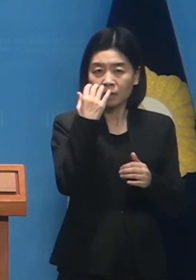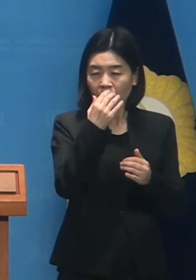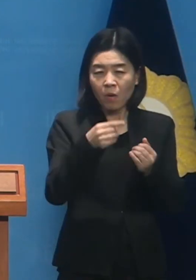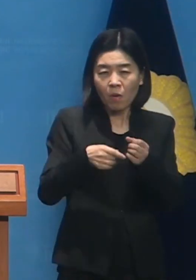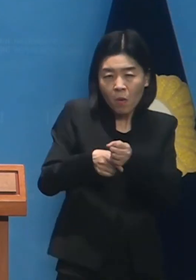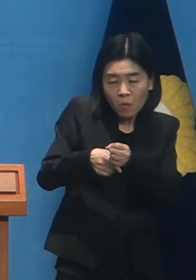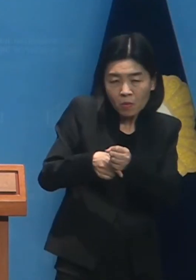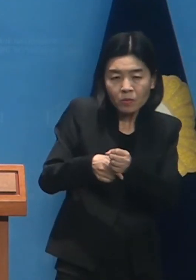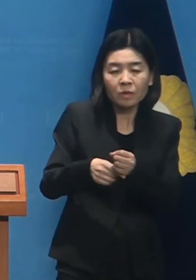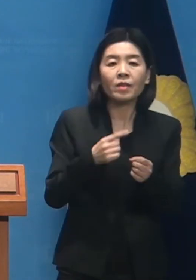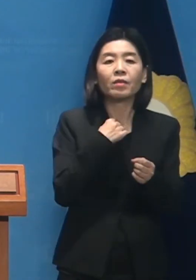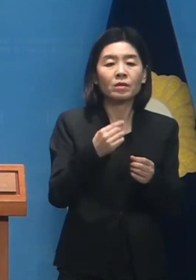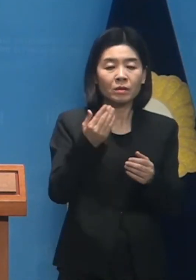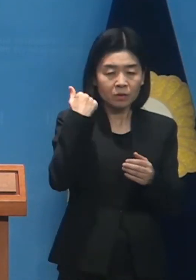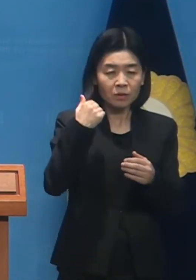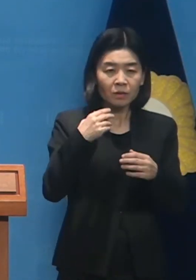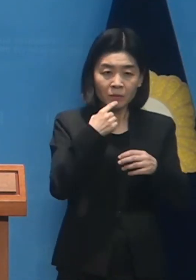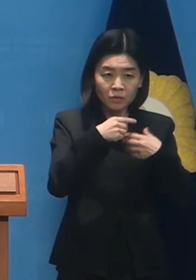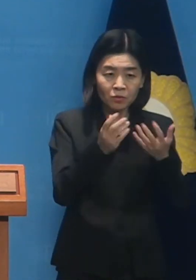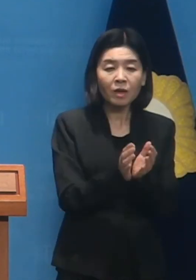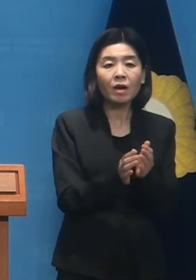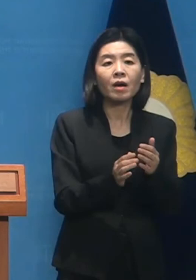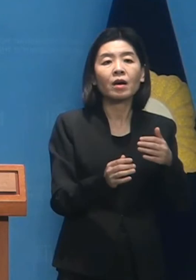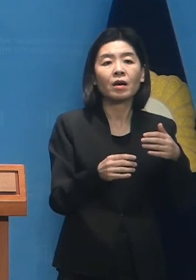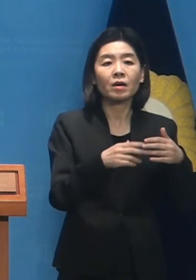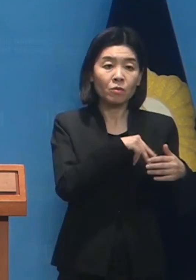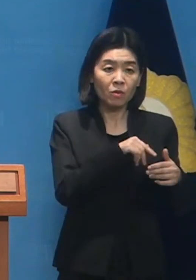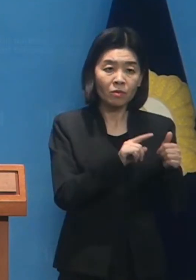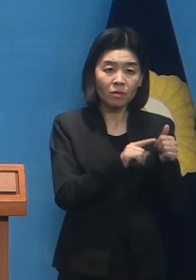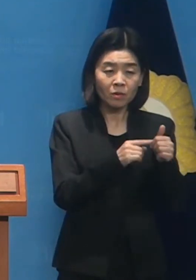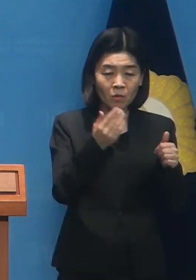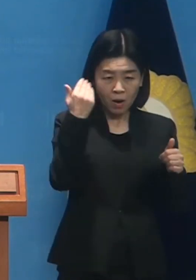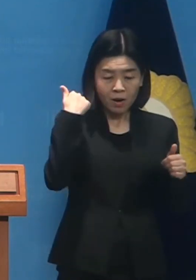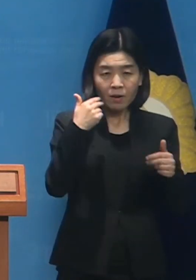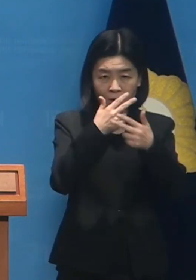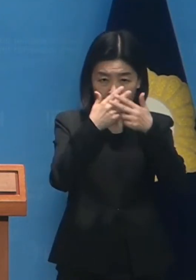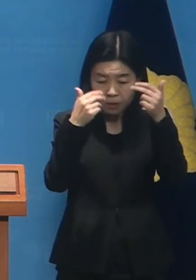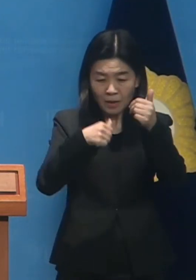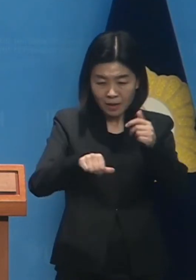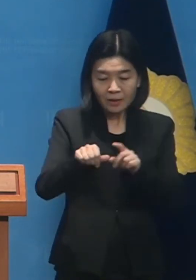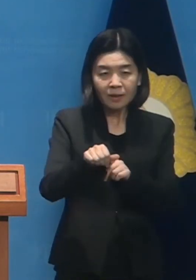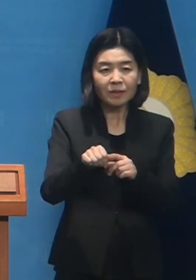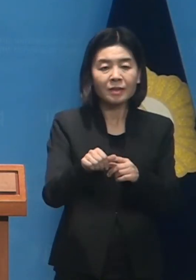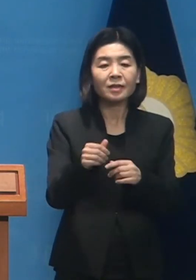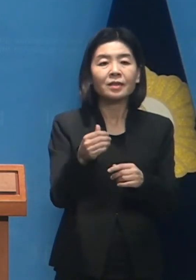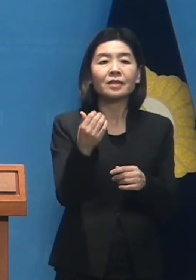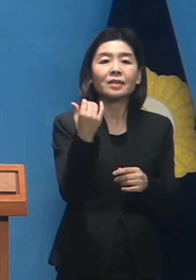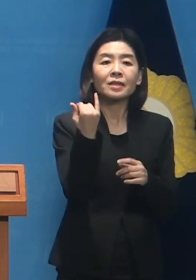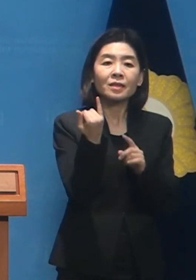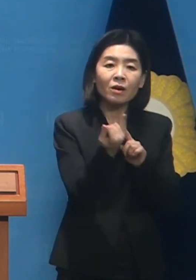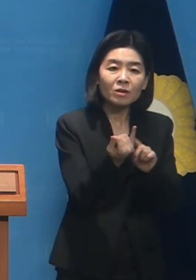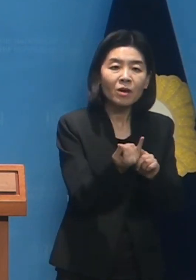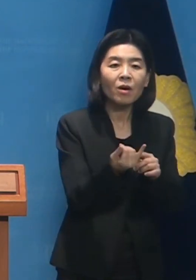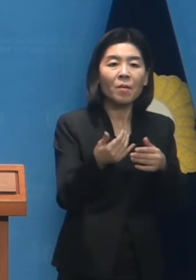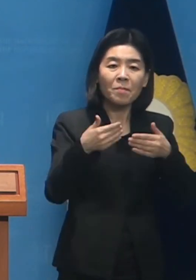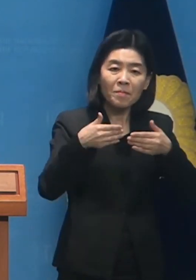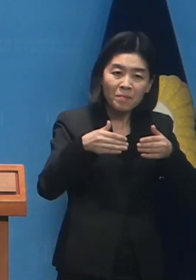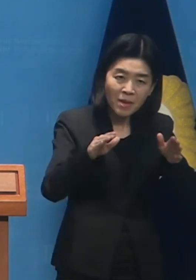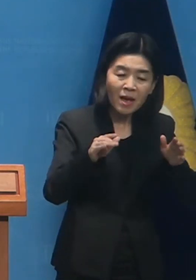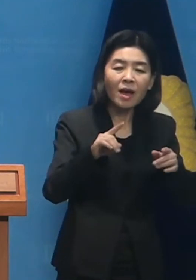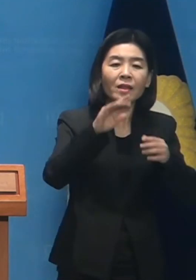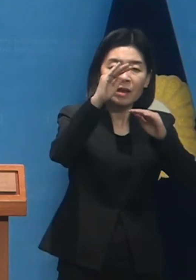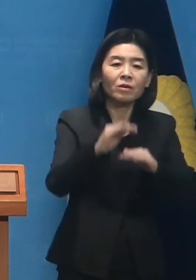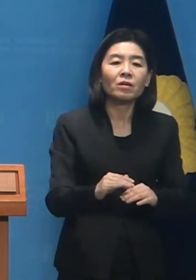당했었다는 전 민주당 의원은 과거 이 후보 아들의 여성 비하 표현은 안타깝지만 평범하다며 대변을